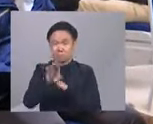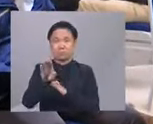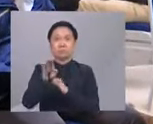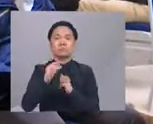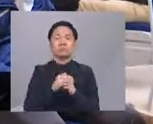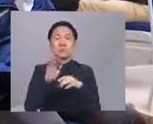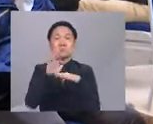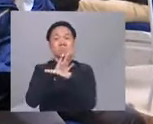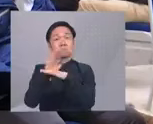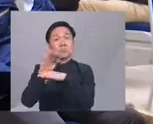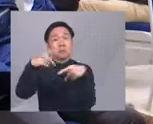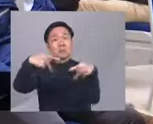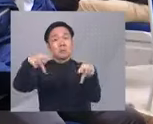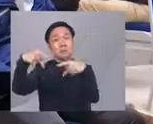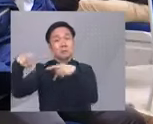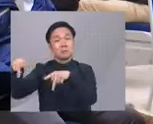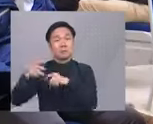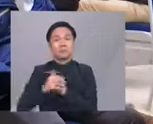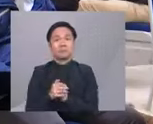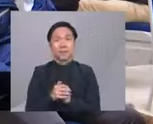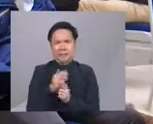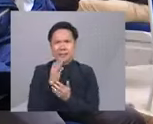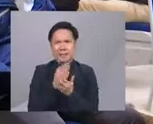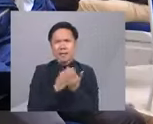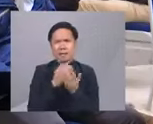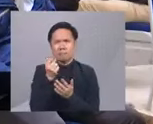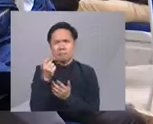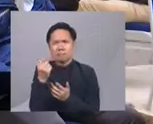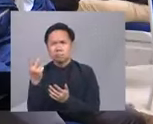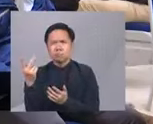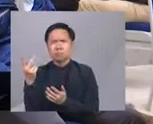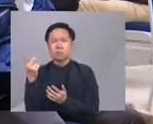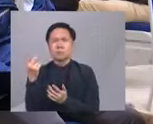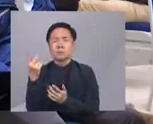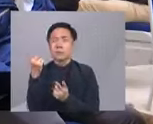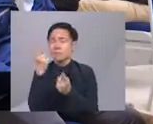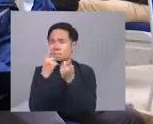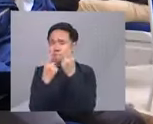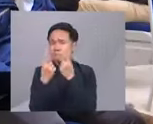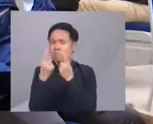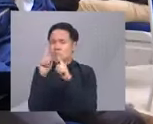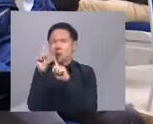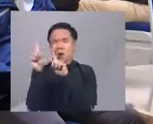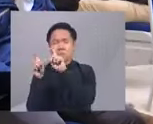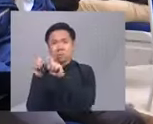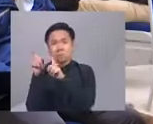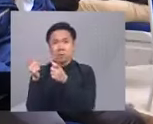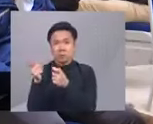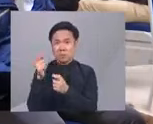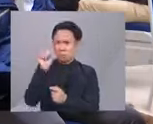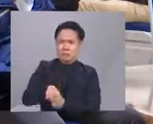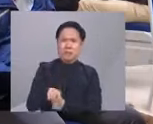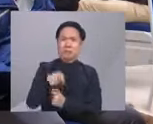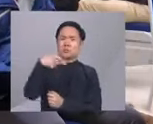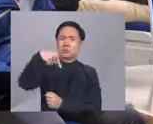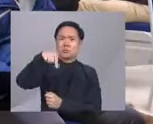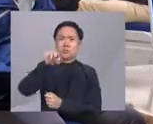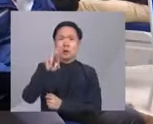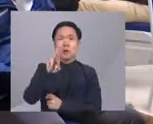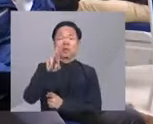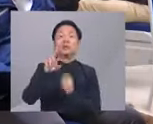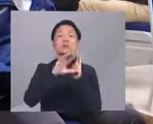beberapa premis perniagaan yang meminta supaya aplikasi itu untuk memasuki ke premis itu diwajibkan. Sebagai contoh,